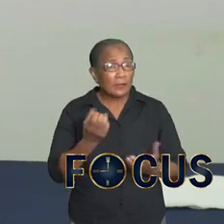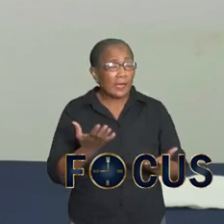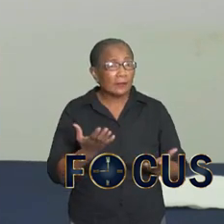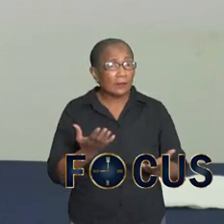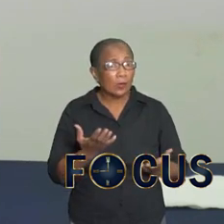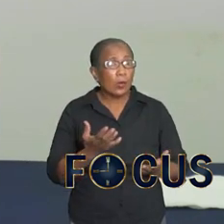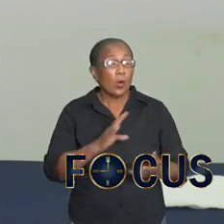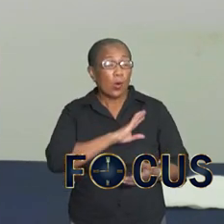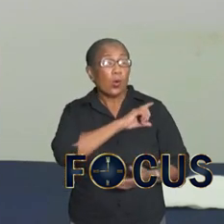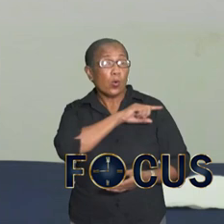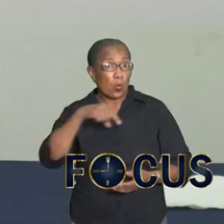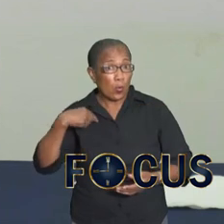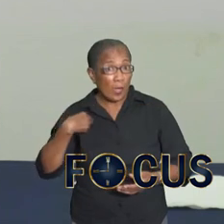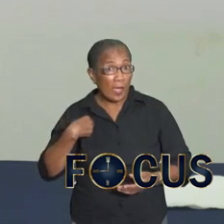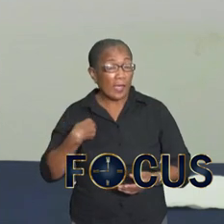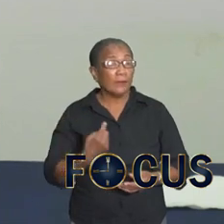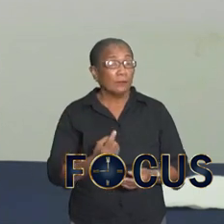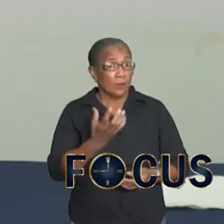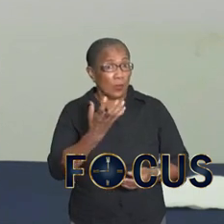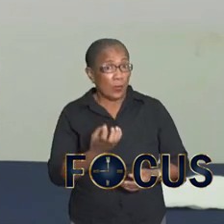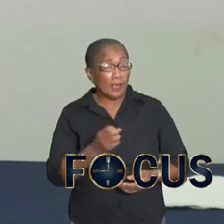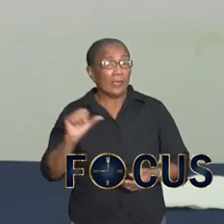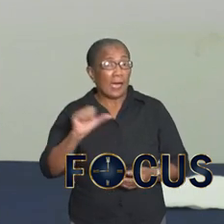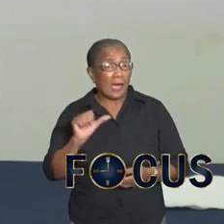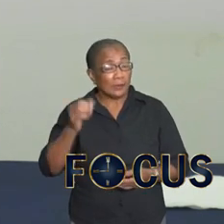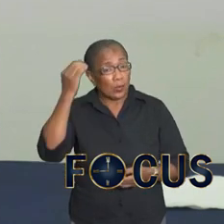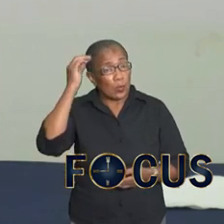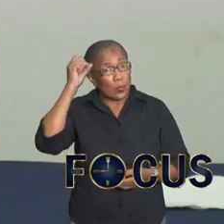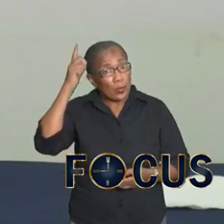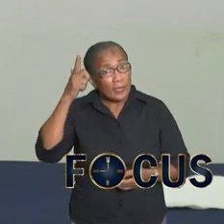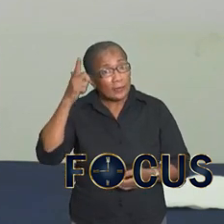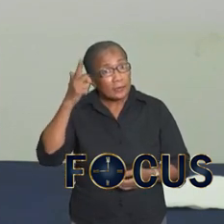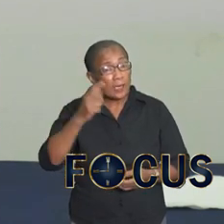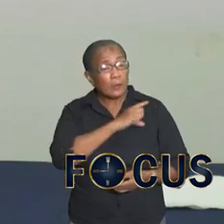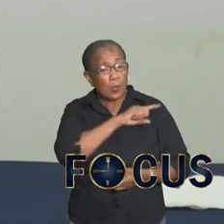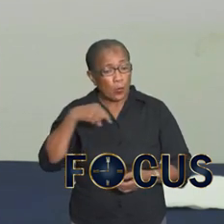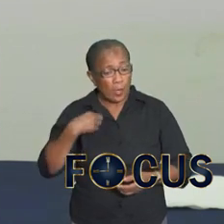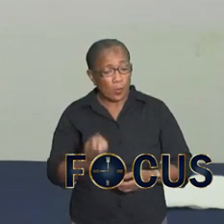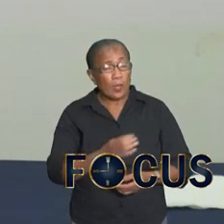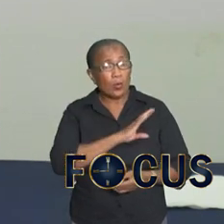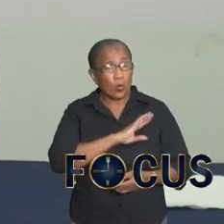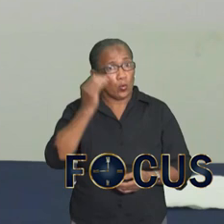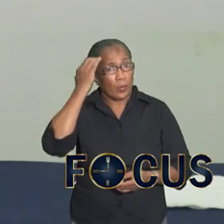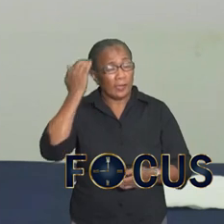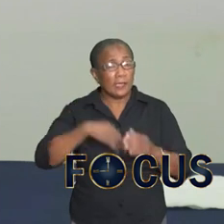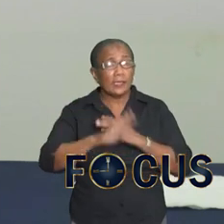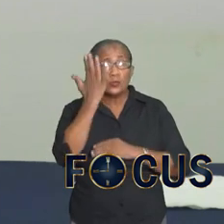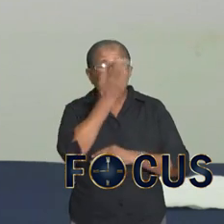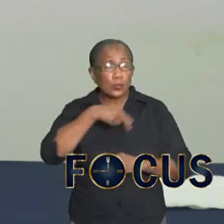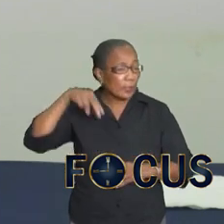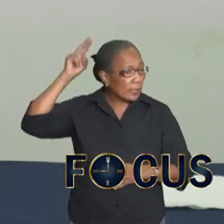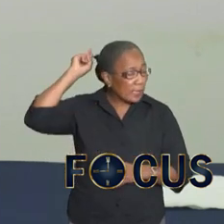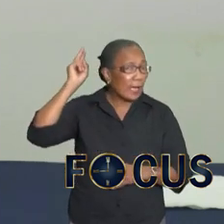Omdat ook wij willen meehelpen aan de wetenschap. En ook wij willen zo snel mogelijk willen weten of in Suriname dit gebruikt zou kunnen